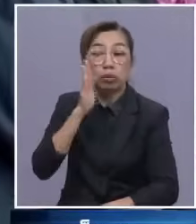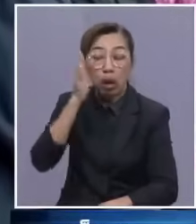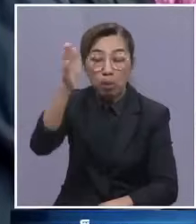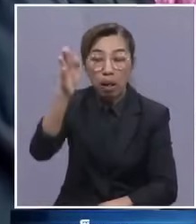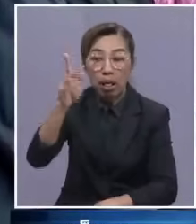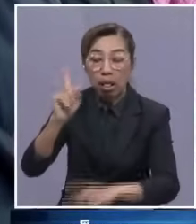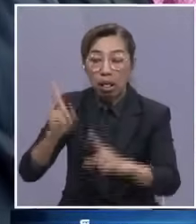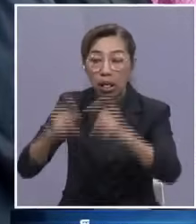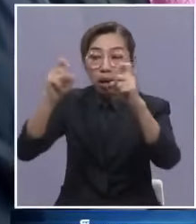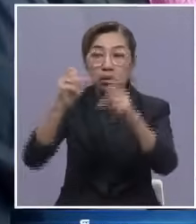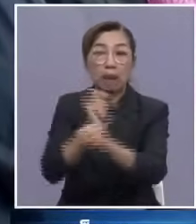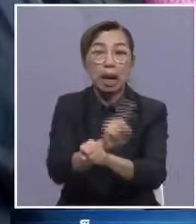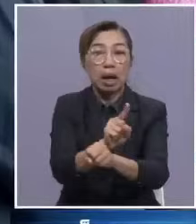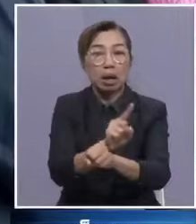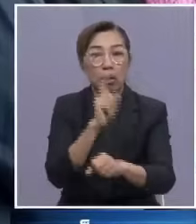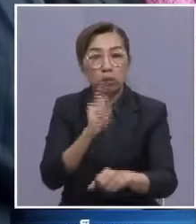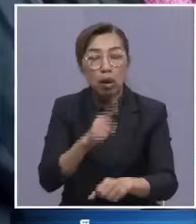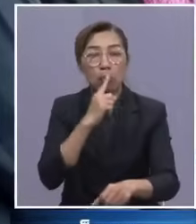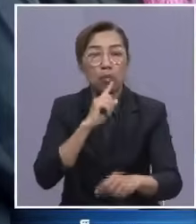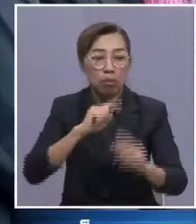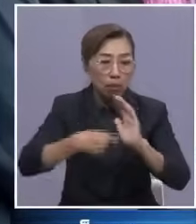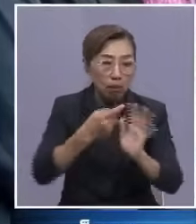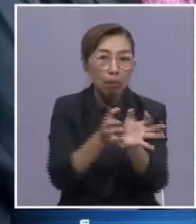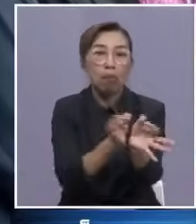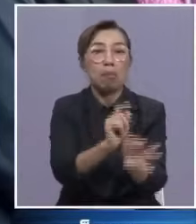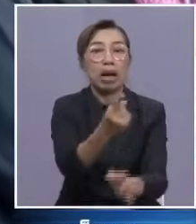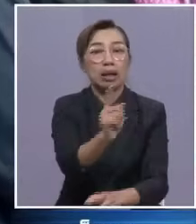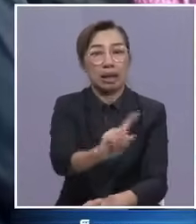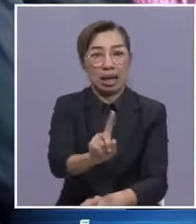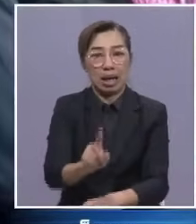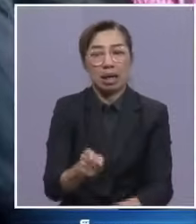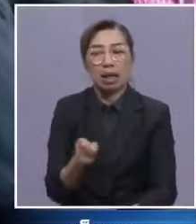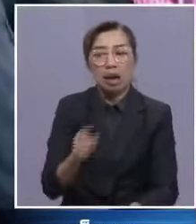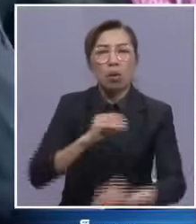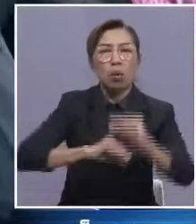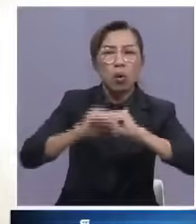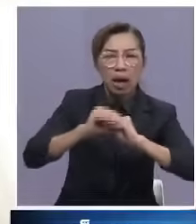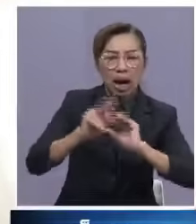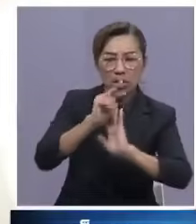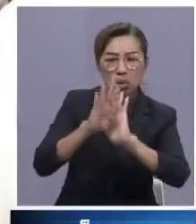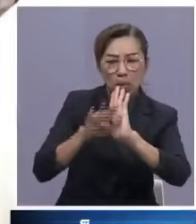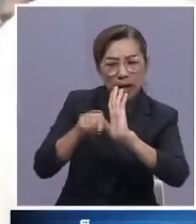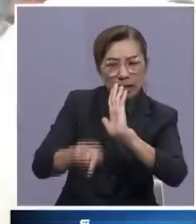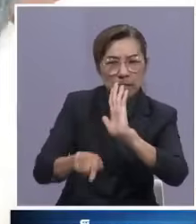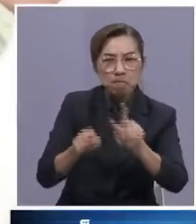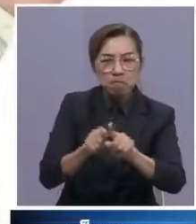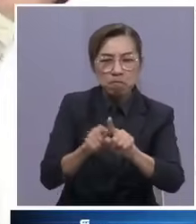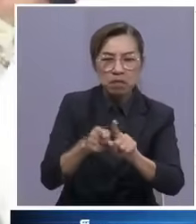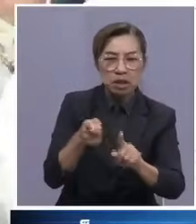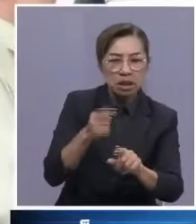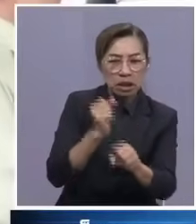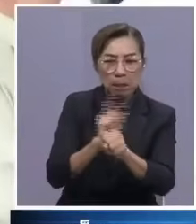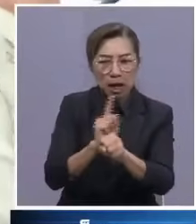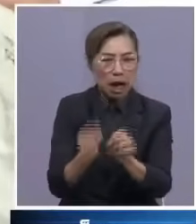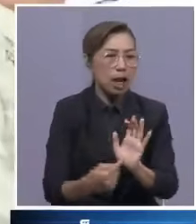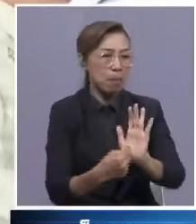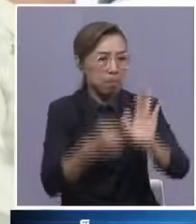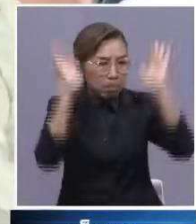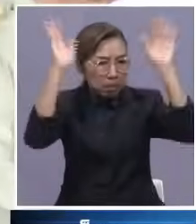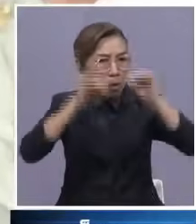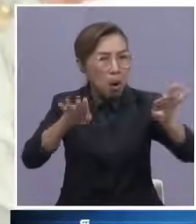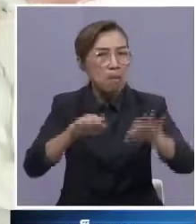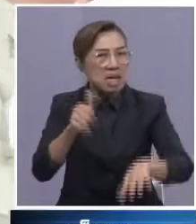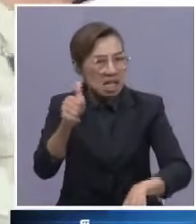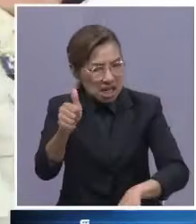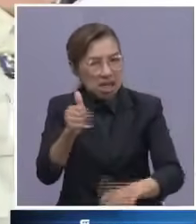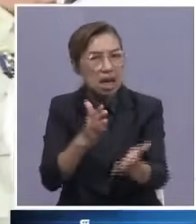ที่เป็นความเคลื่อนไหวของรัฐบาลคือจะทำยังไงให้โครงการเนี้ยมันมีแต่ข้อดี อ ่ะแล้วก็ดันไปให้สุดตลอดรอดฝั่ง